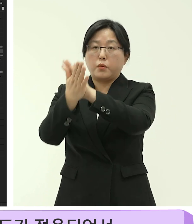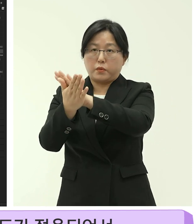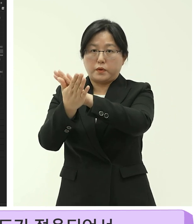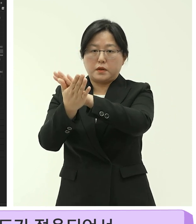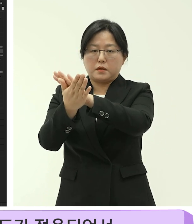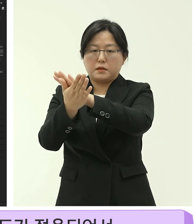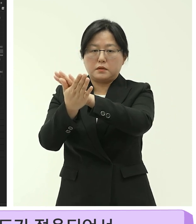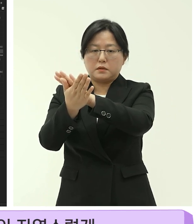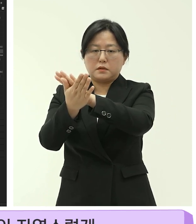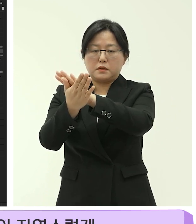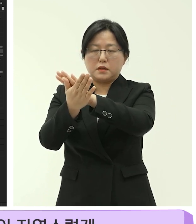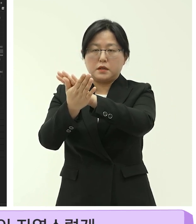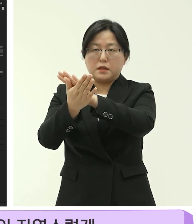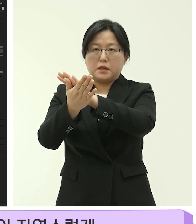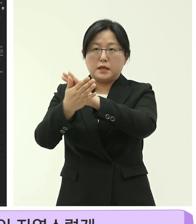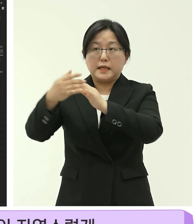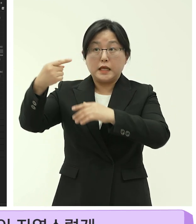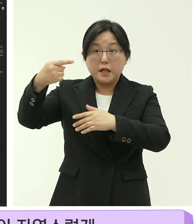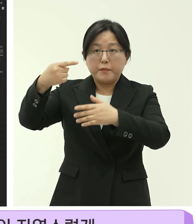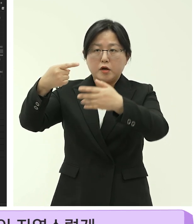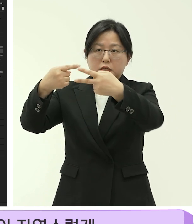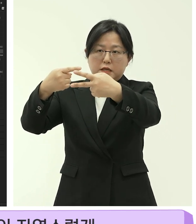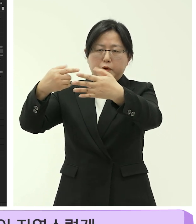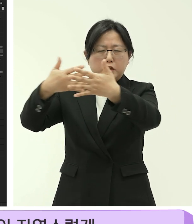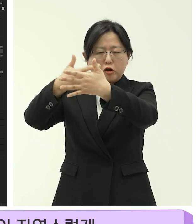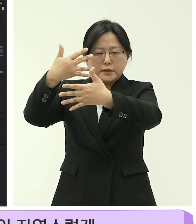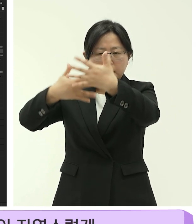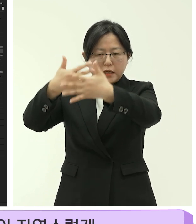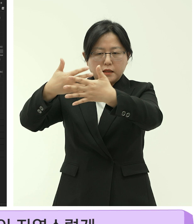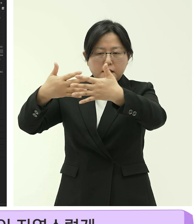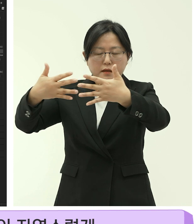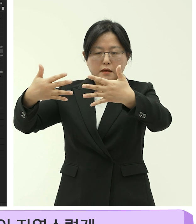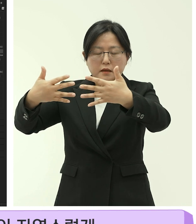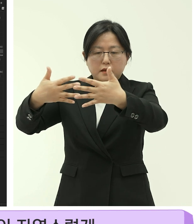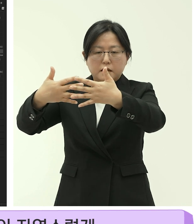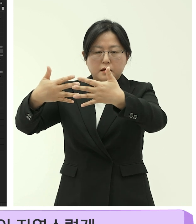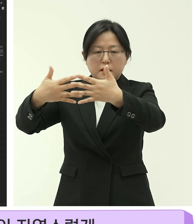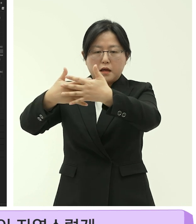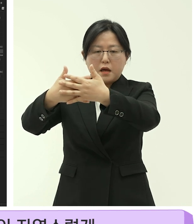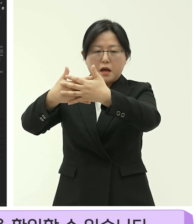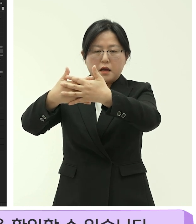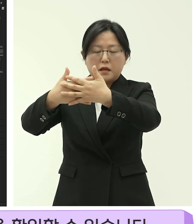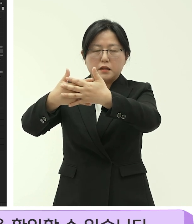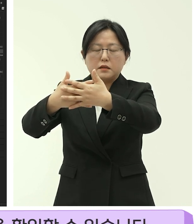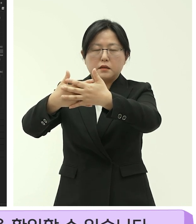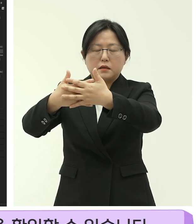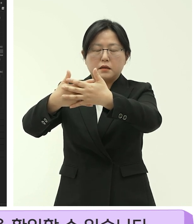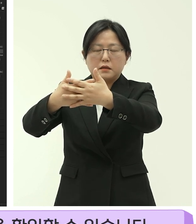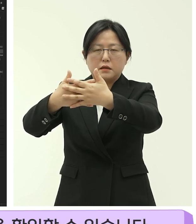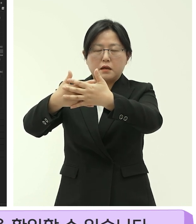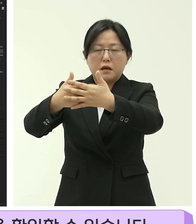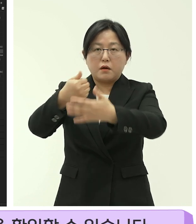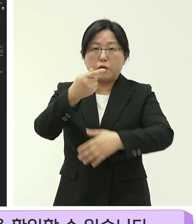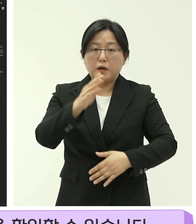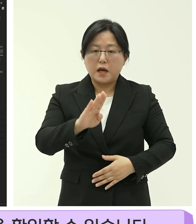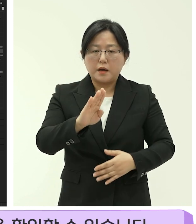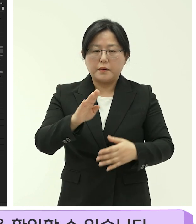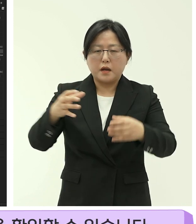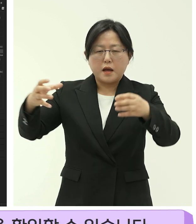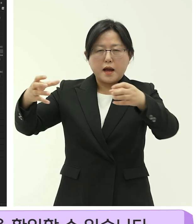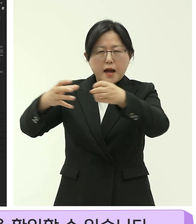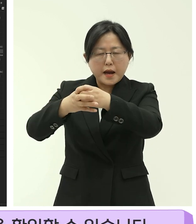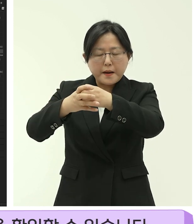모드가 적용돼서 뒤에 있는 1번 트랙과 2번 트랙의 영상이 자연스럽게 내가 설정한 혼합 모드에